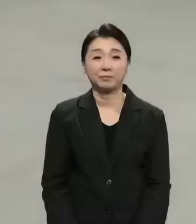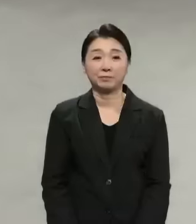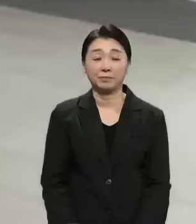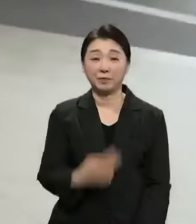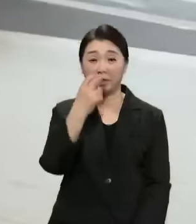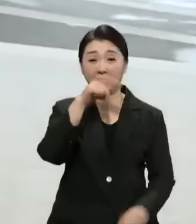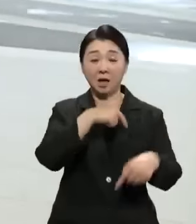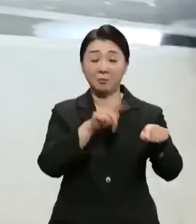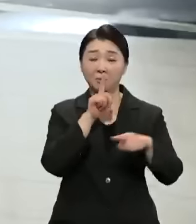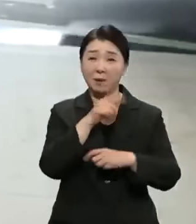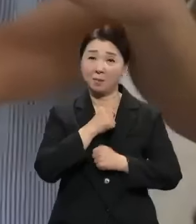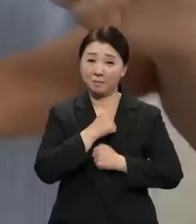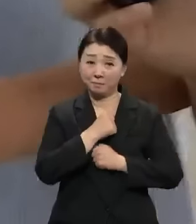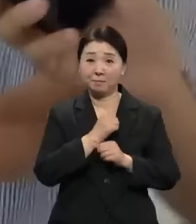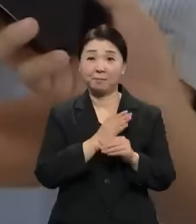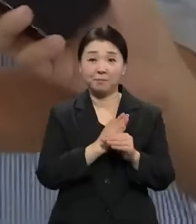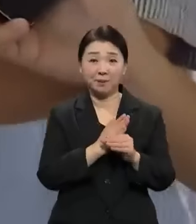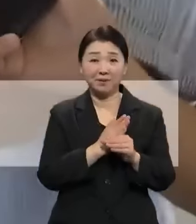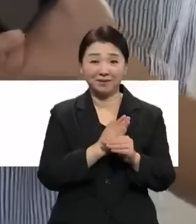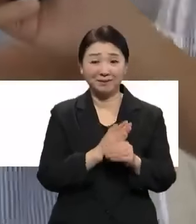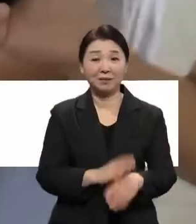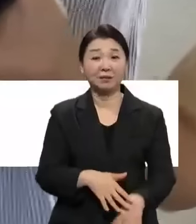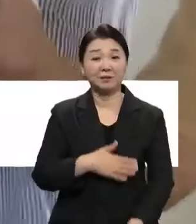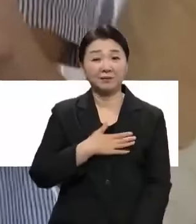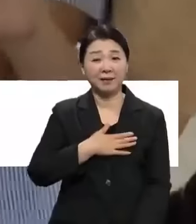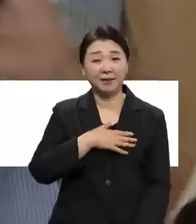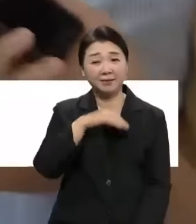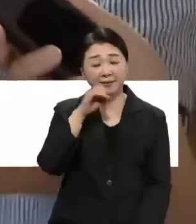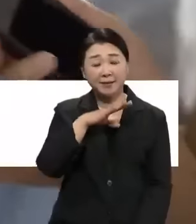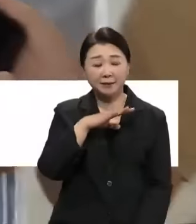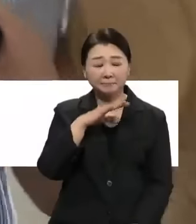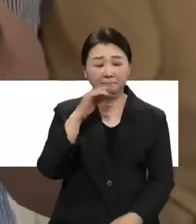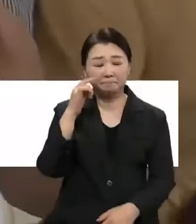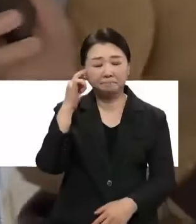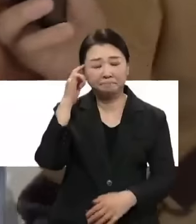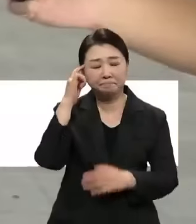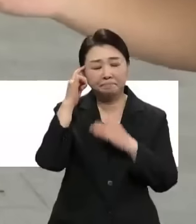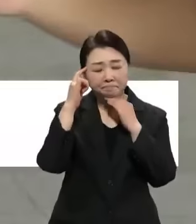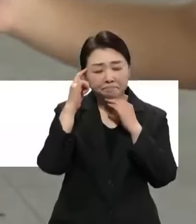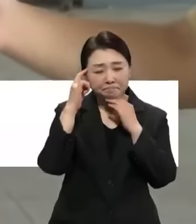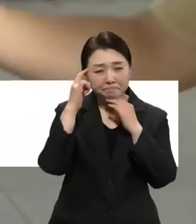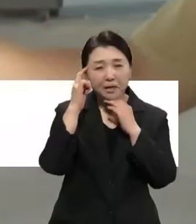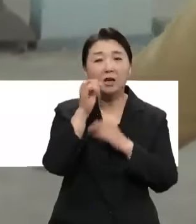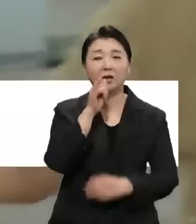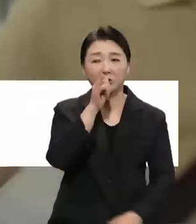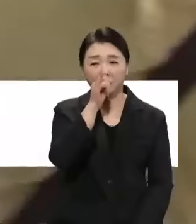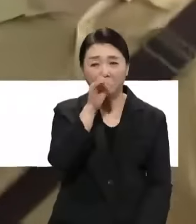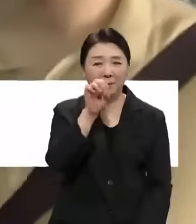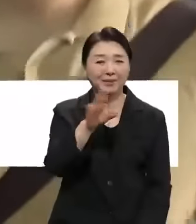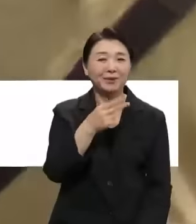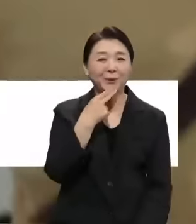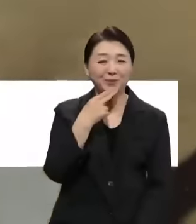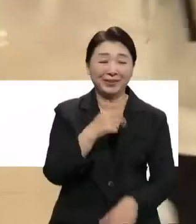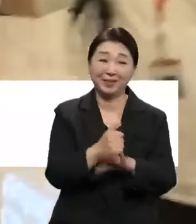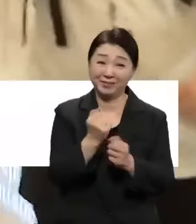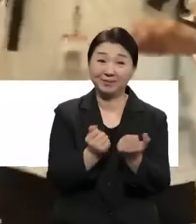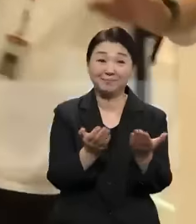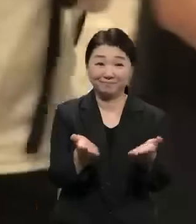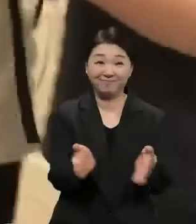감독도 말을 아꼈습니다. 저도 그냥 좀 기다리고 좀 생각 좀 하고요. 드릴 거 없으니까 나중에